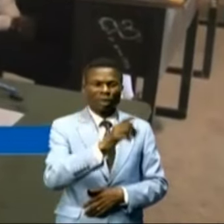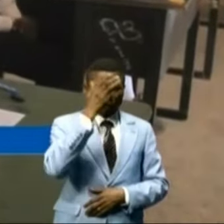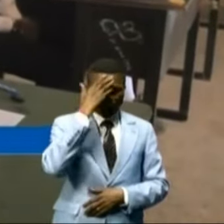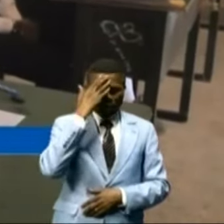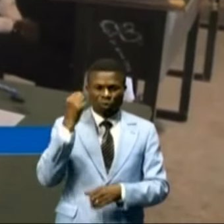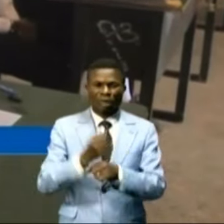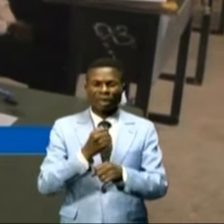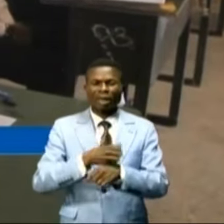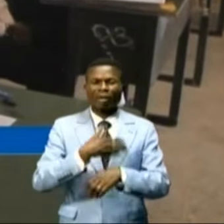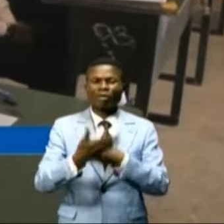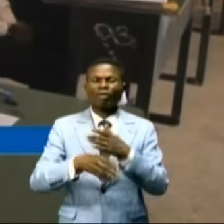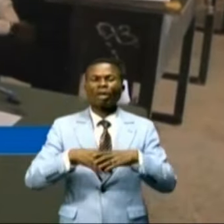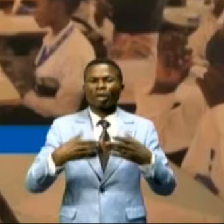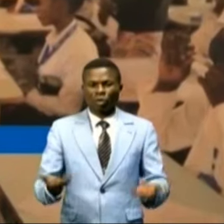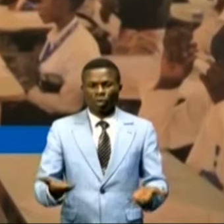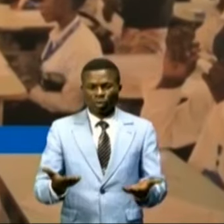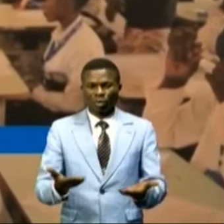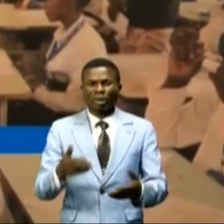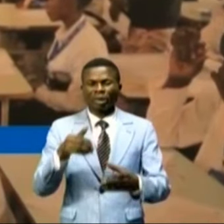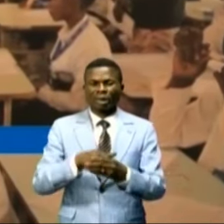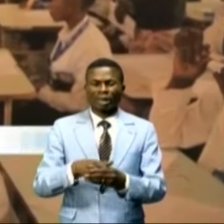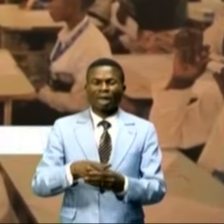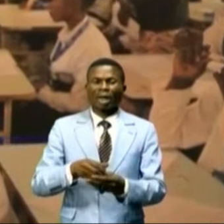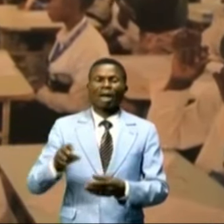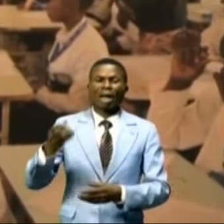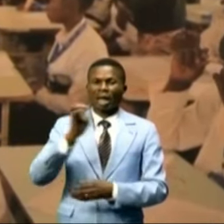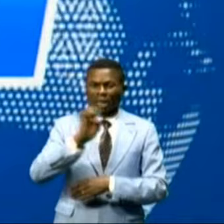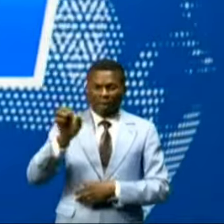déroulement de ces épreuves dans cette partie du pays.